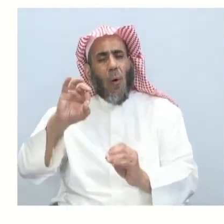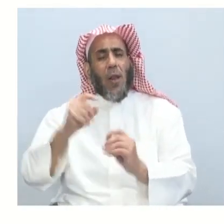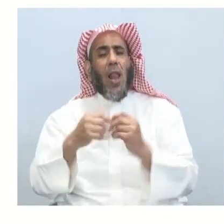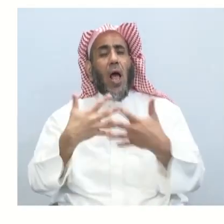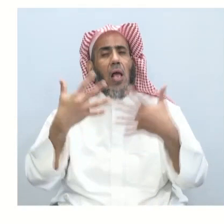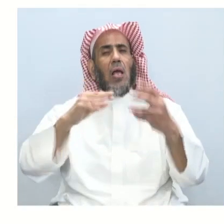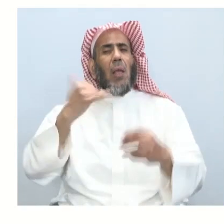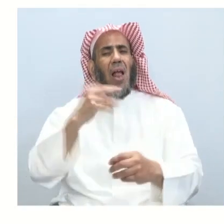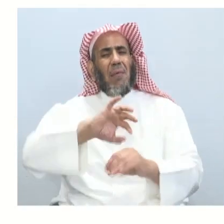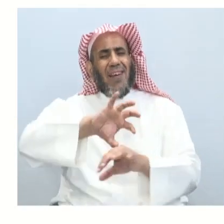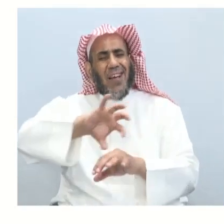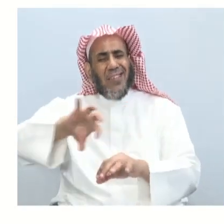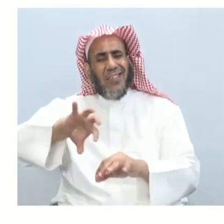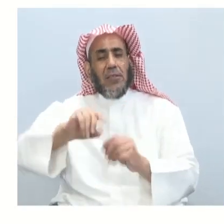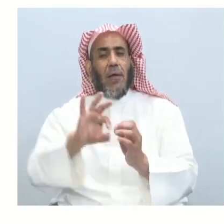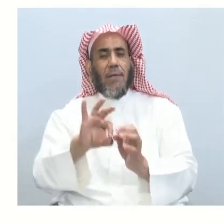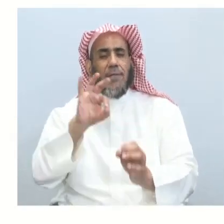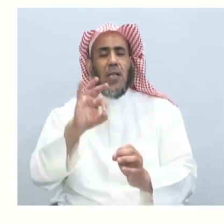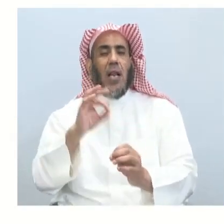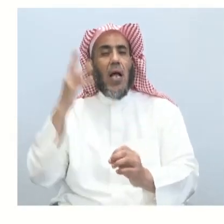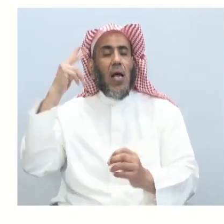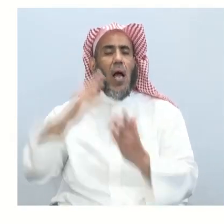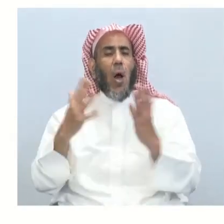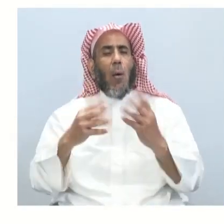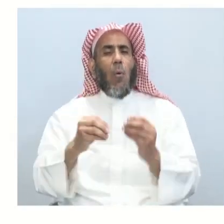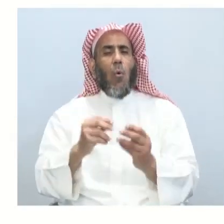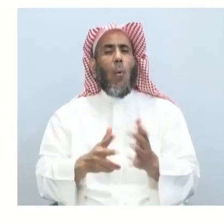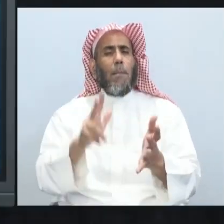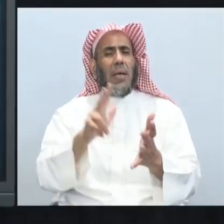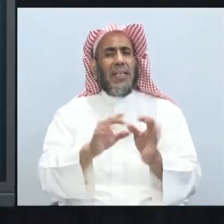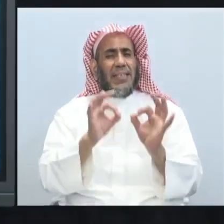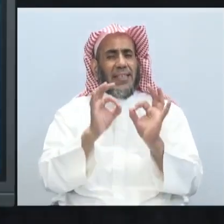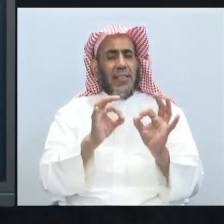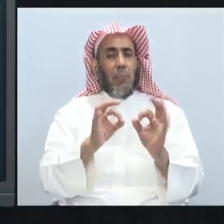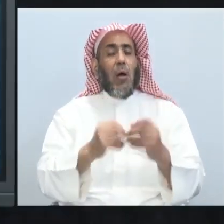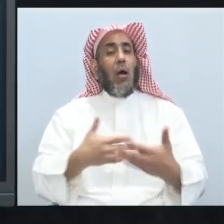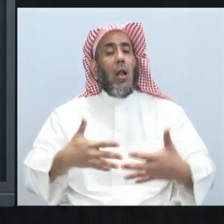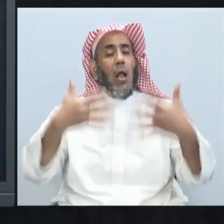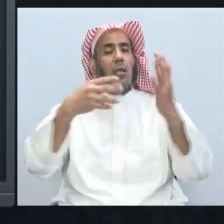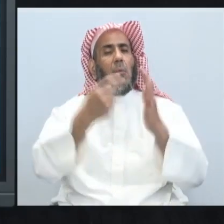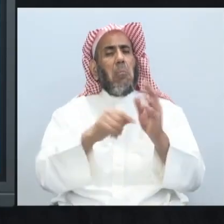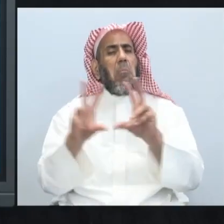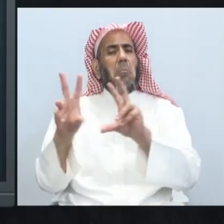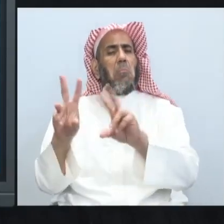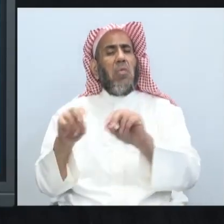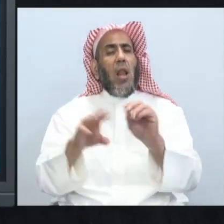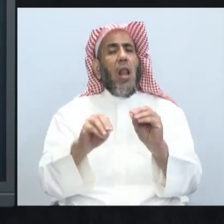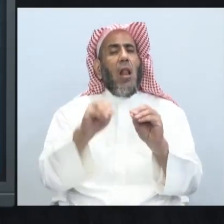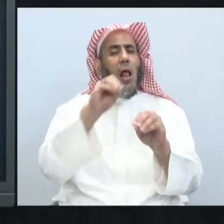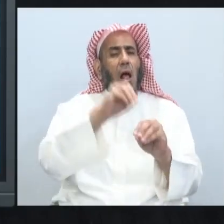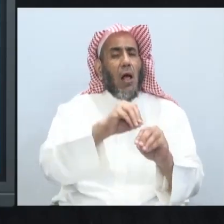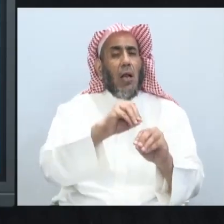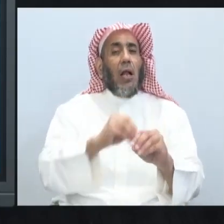الادب العربي بشكل عام وعرفنا اهم المدارس التي ظهرت ما انطبق او ما ينطبق تقريبا على الادب الع بشكل عام هو ينطبق ايضا الادب